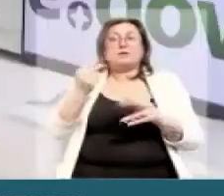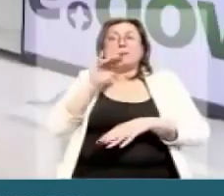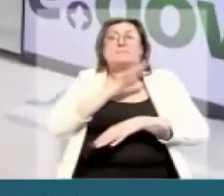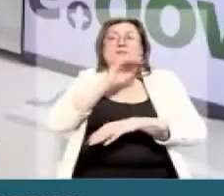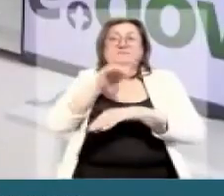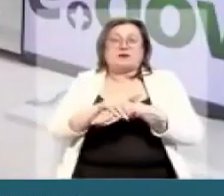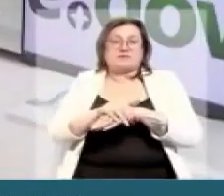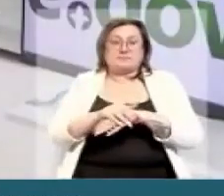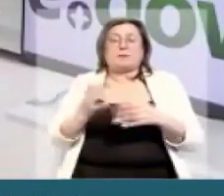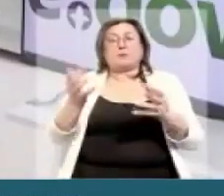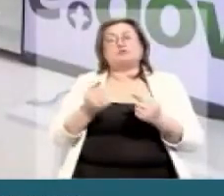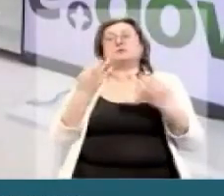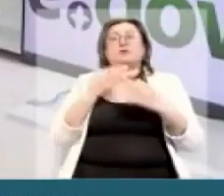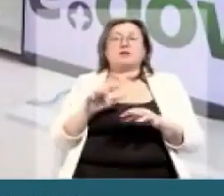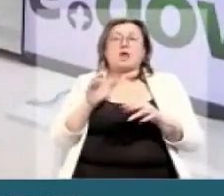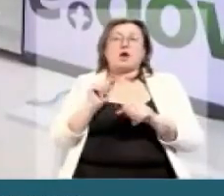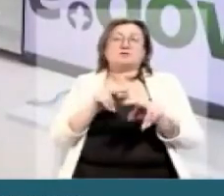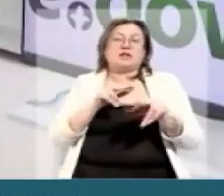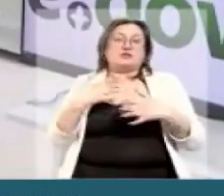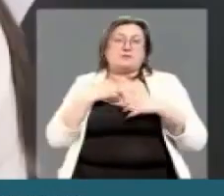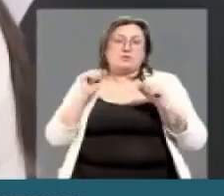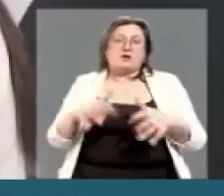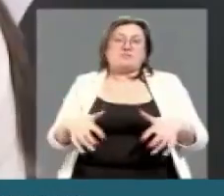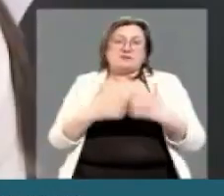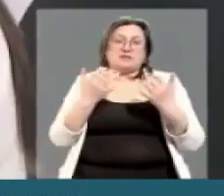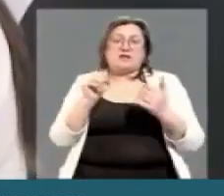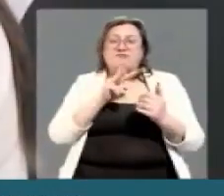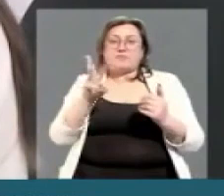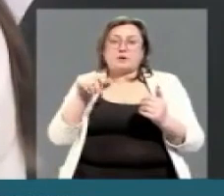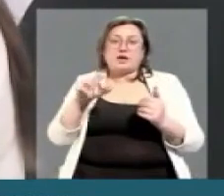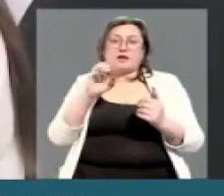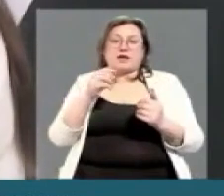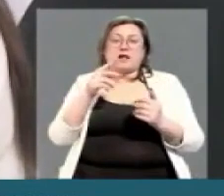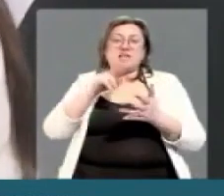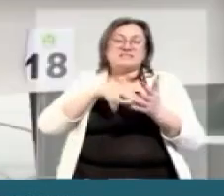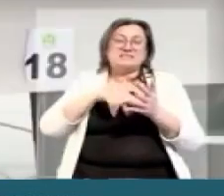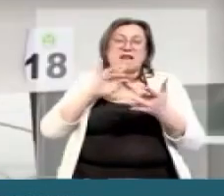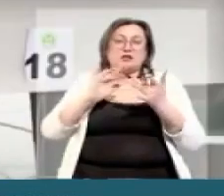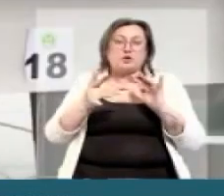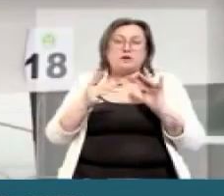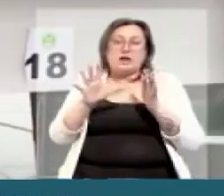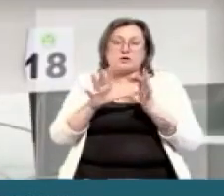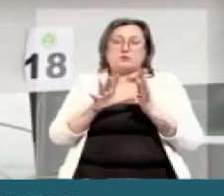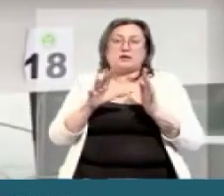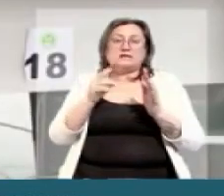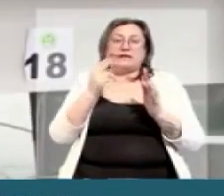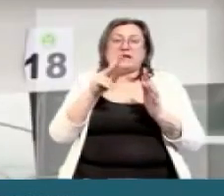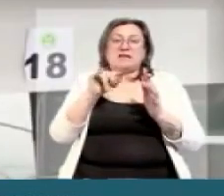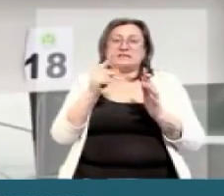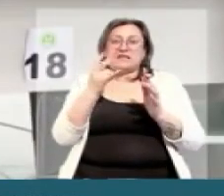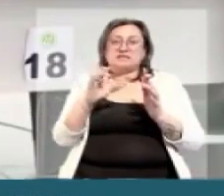факты получить разрешение на отстрел хищников можно автоматически на веб-портале электронного лицензирования Республики Казахстан и